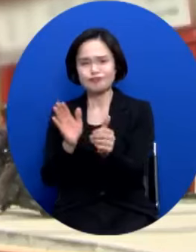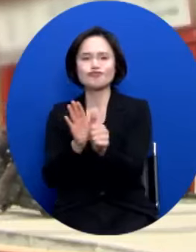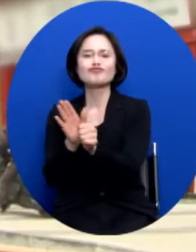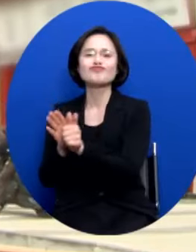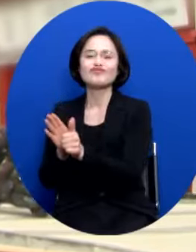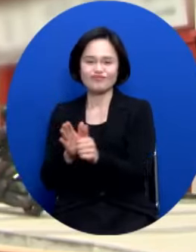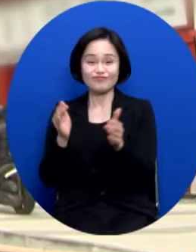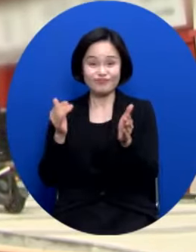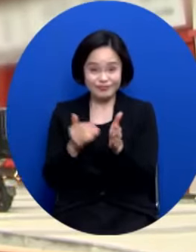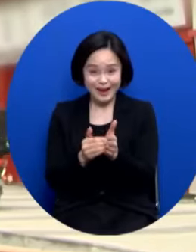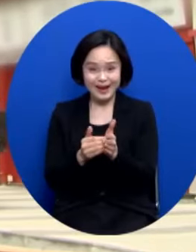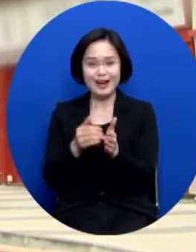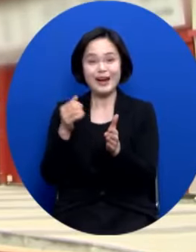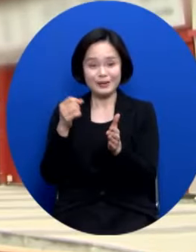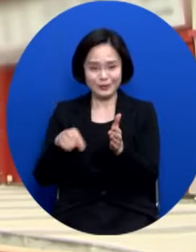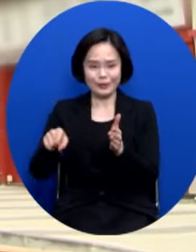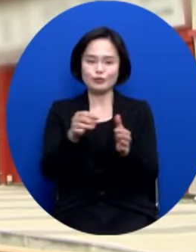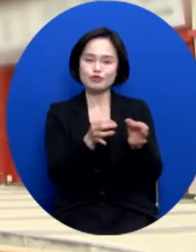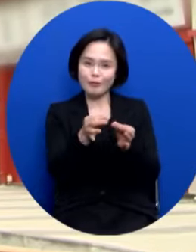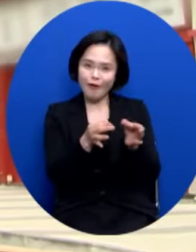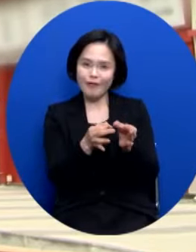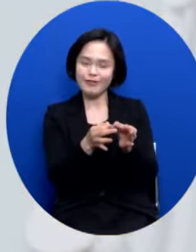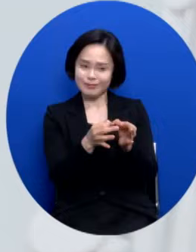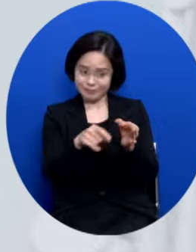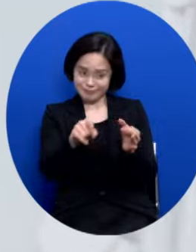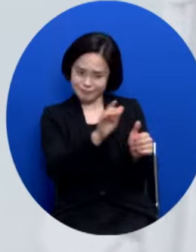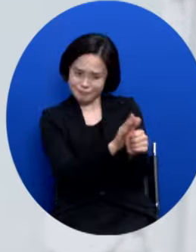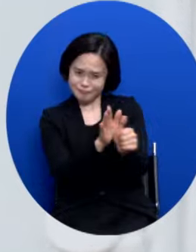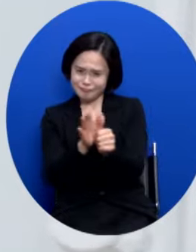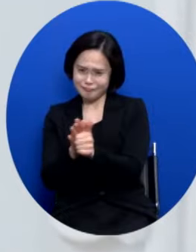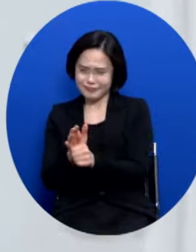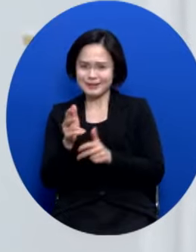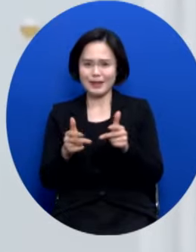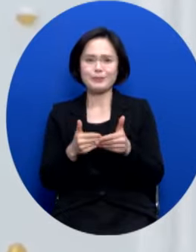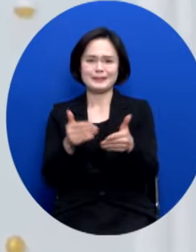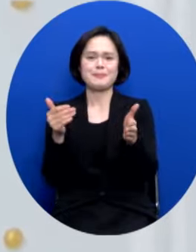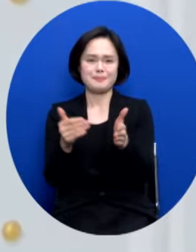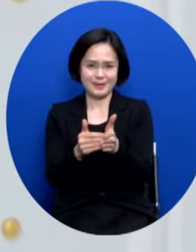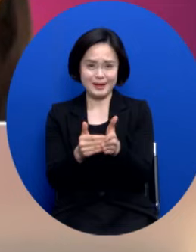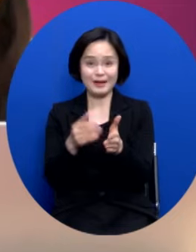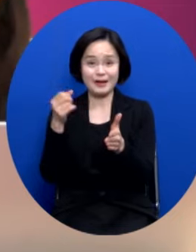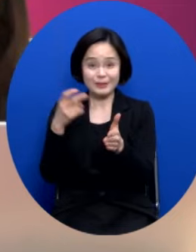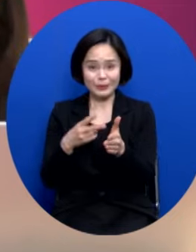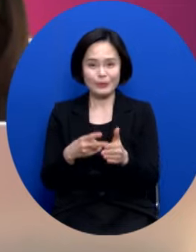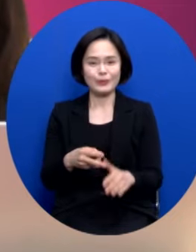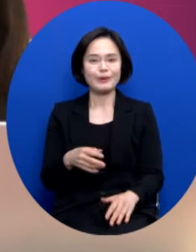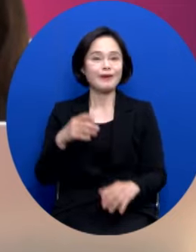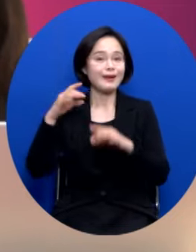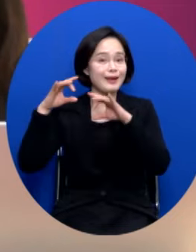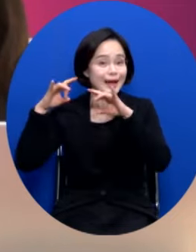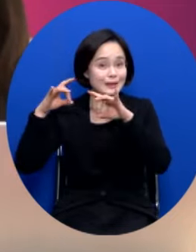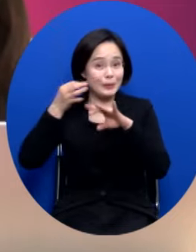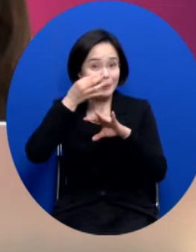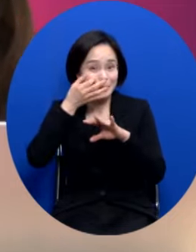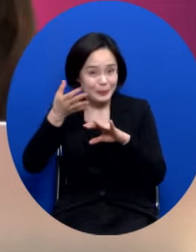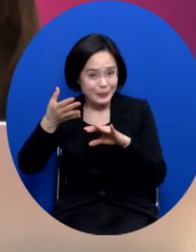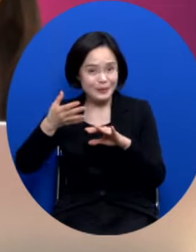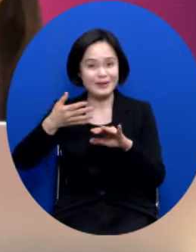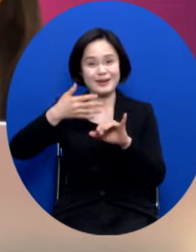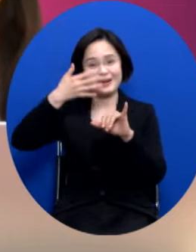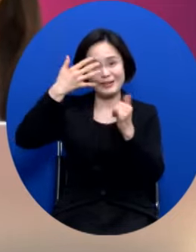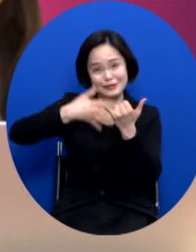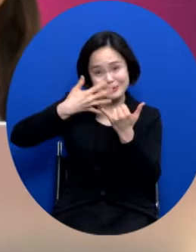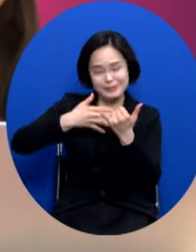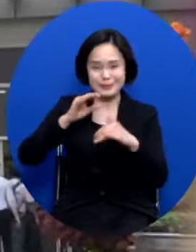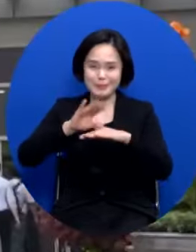근처 상권 살리기에 앞장섰습니다. 또 보이는 라디오나 유튜브 콘텐츠 활용 등 젊은 감각의 시도에 교인들은